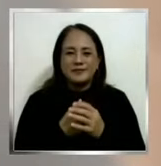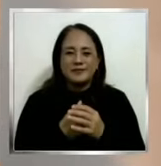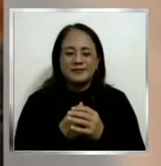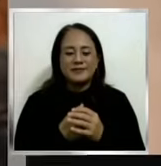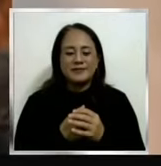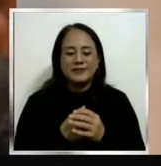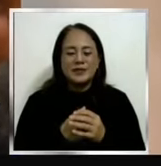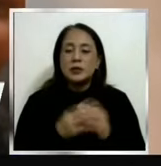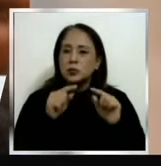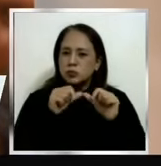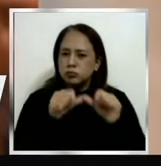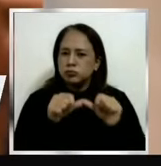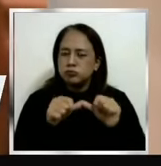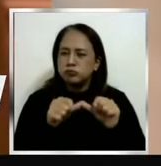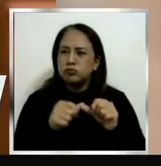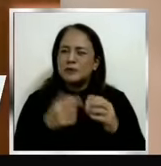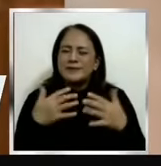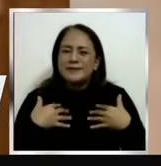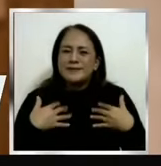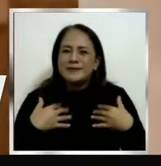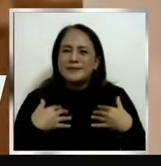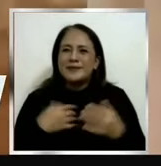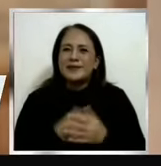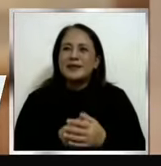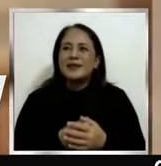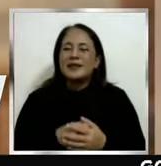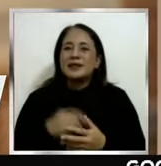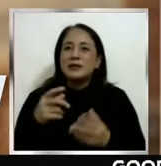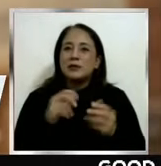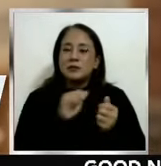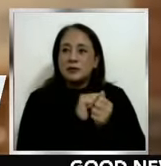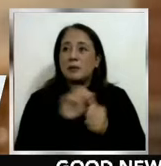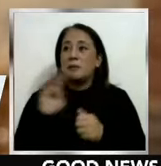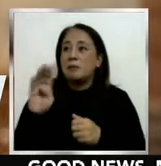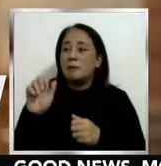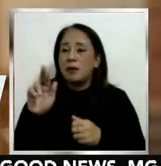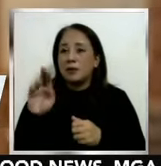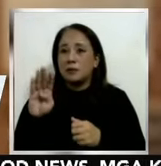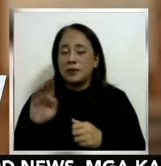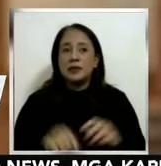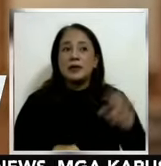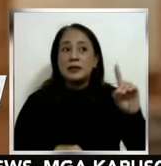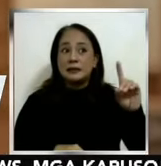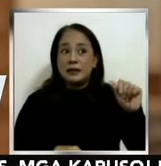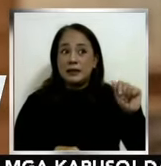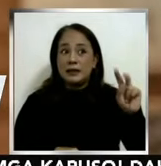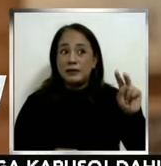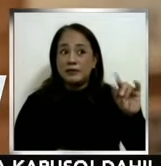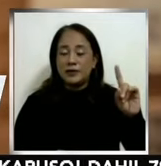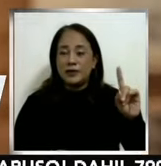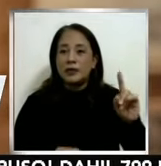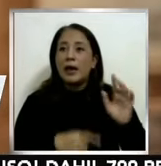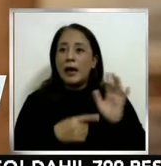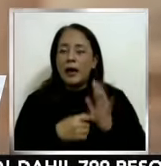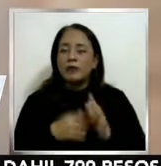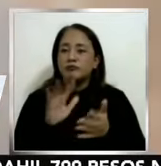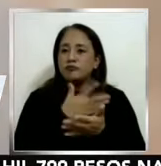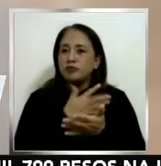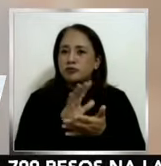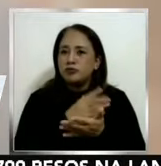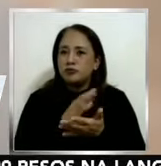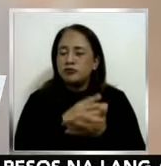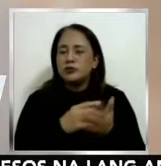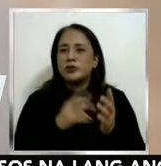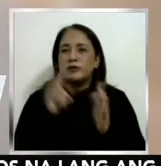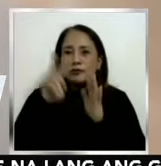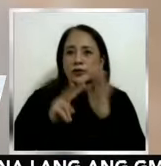Tuloy-tuloy ang pagpapakilig ng Barda tandem ni na Barbie Fortesa at David Licauco na featured sa music video ng The Way You Look At Me cover